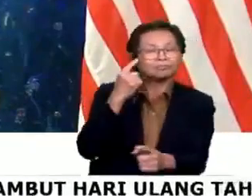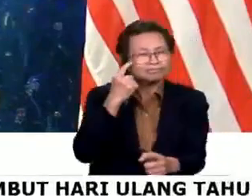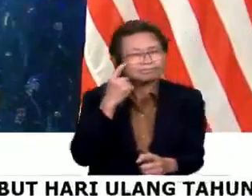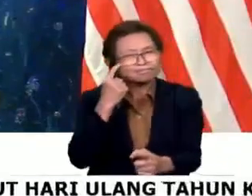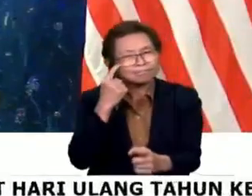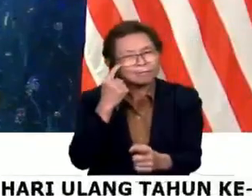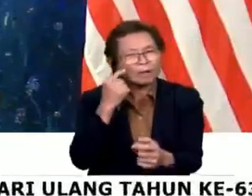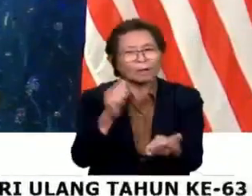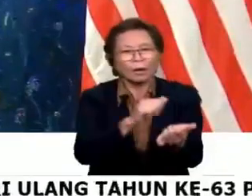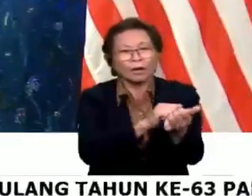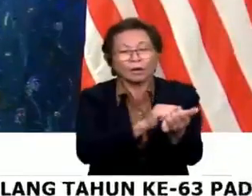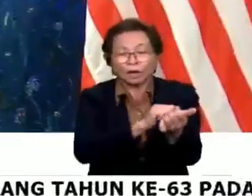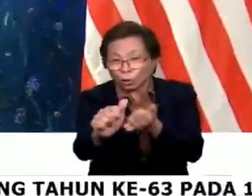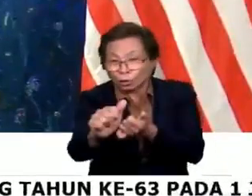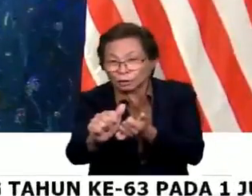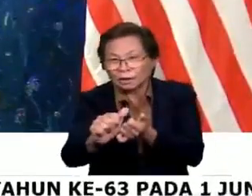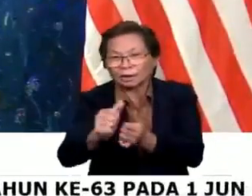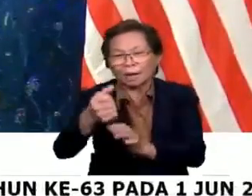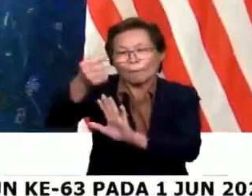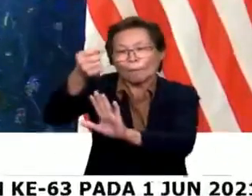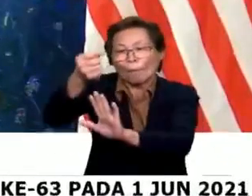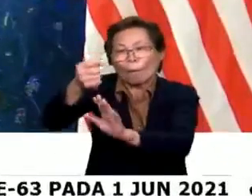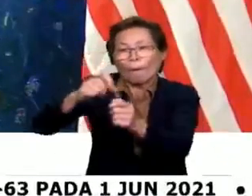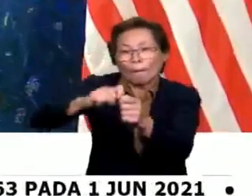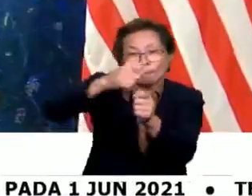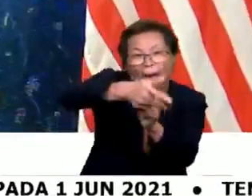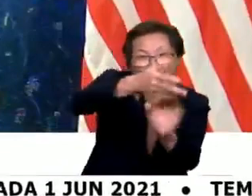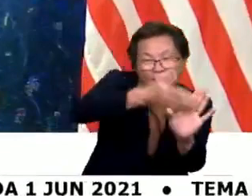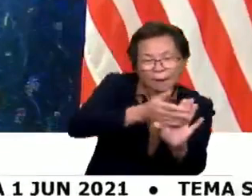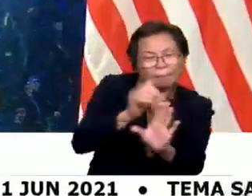mendapatkan kelulusan moratorium